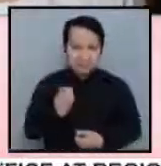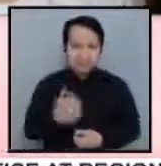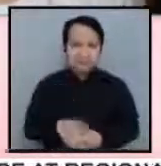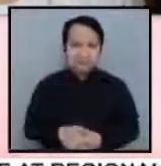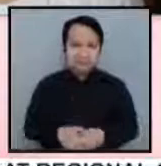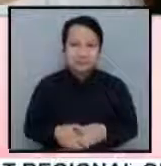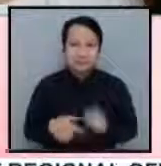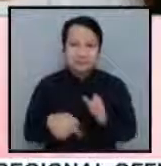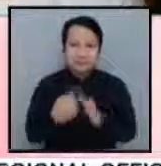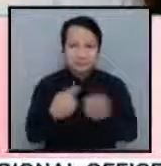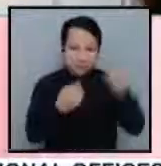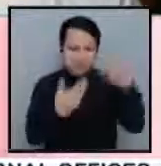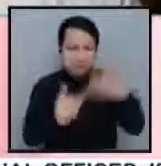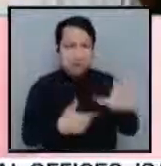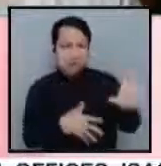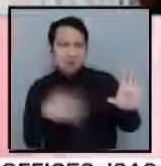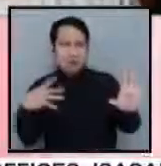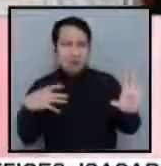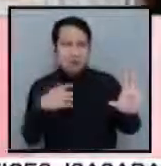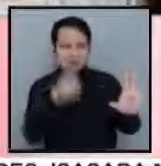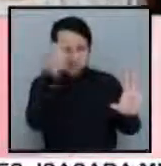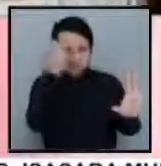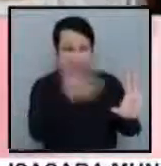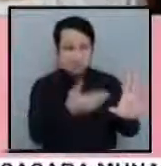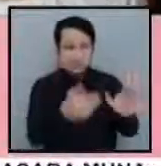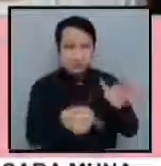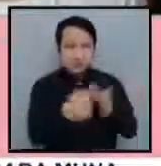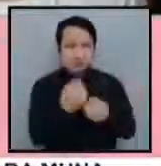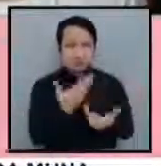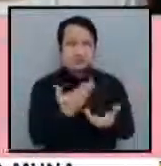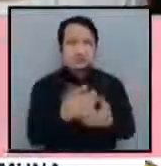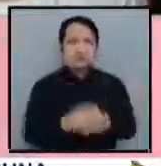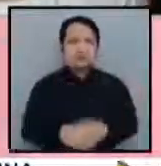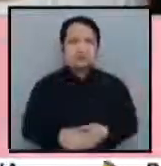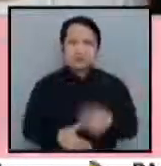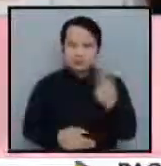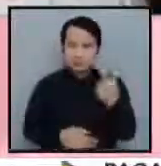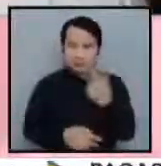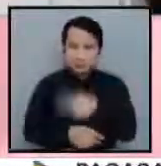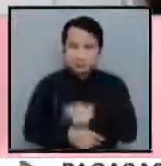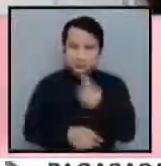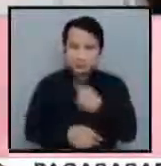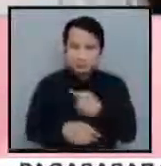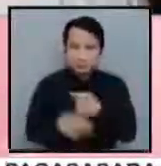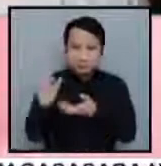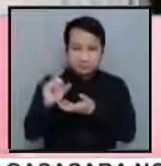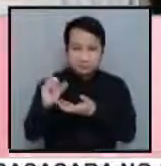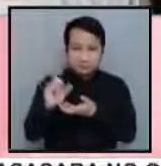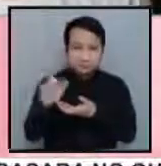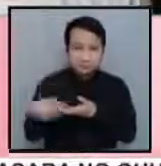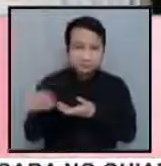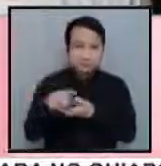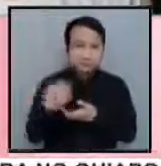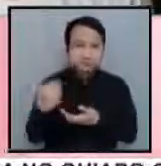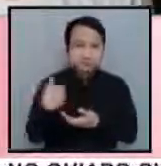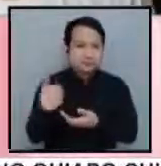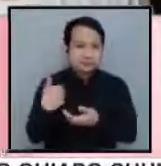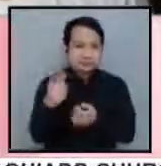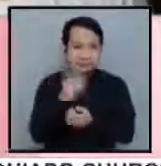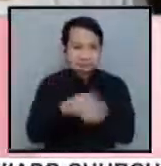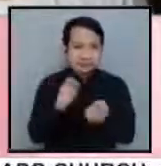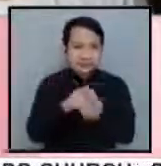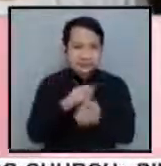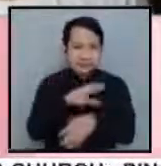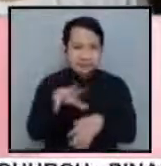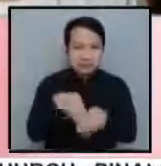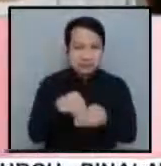sasabihin nila saglit lang, ganun, parang photoshoot. So parang 2 shots lang nakukuha ko and hindi siya pasok sa